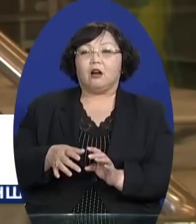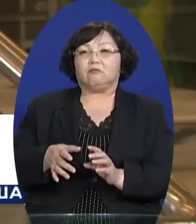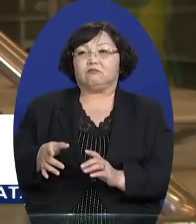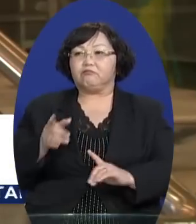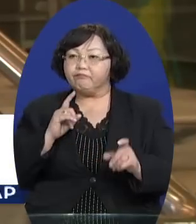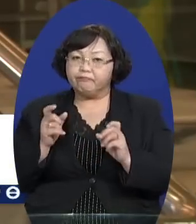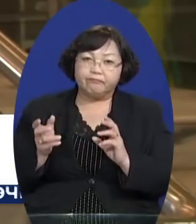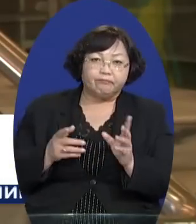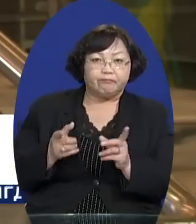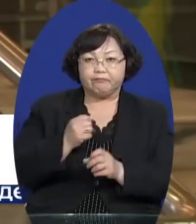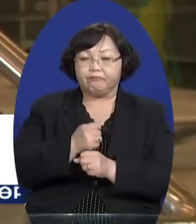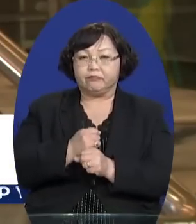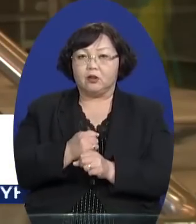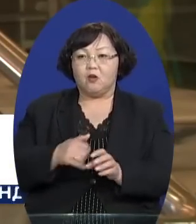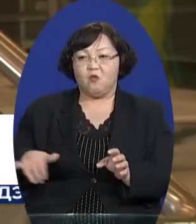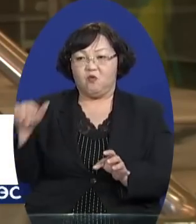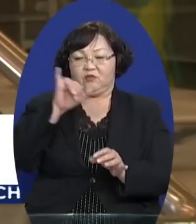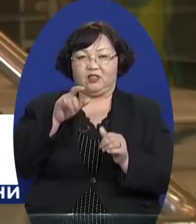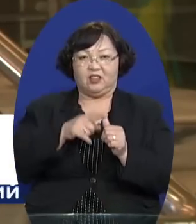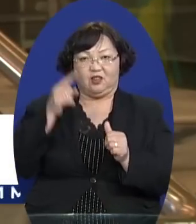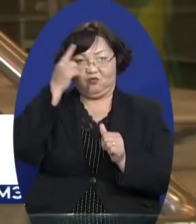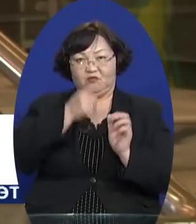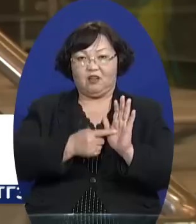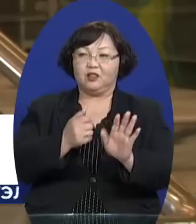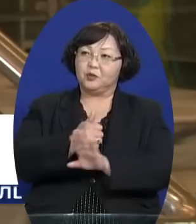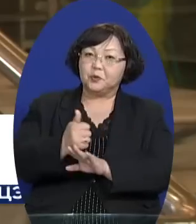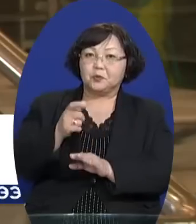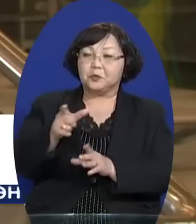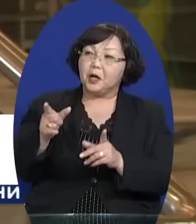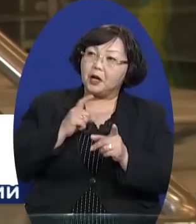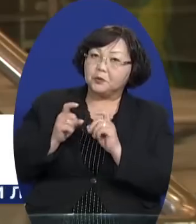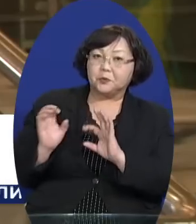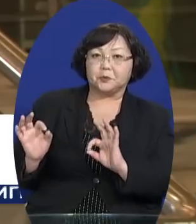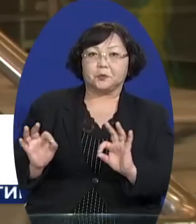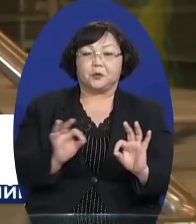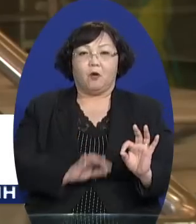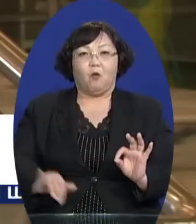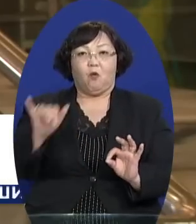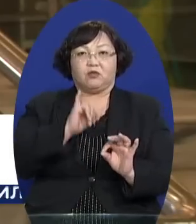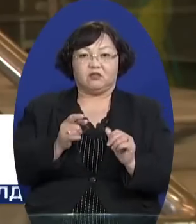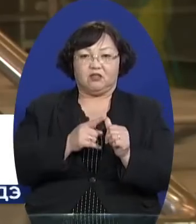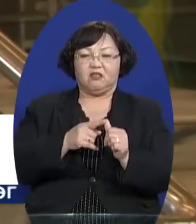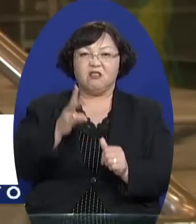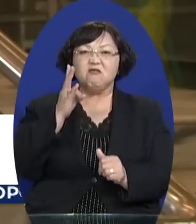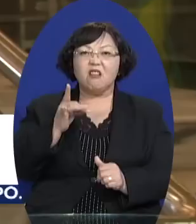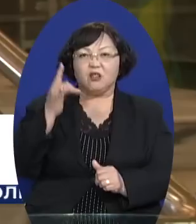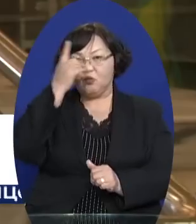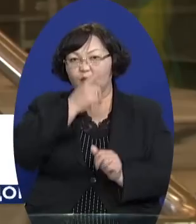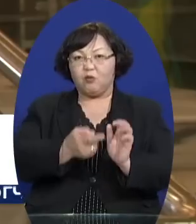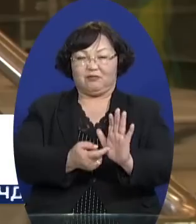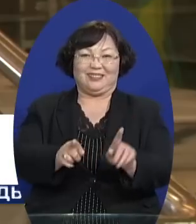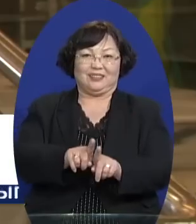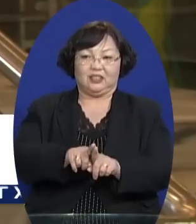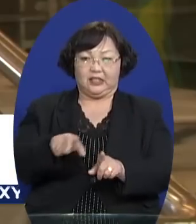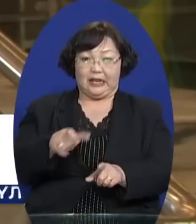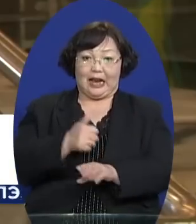мэдлэг чадвар тэр жуулчтай харьцаж байгаа харилцаа энэ бүхнээс хамаарат улсын нэр төр гардаг учраас энэ бол өөрөө маш их хариуцлагатай. Дээрэс нь их